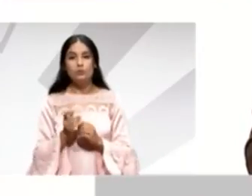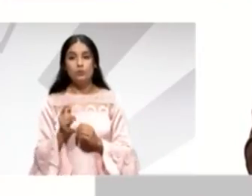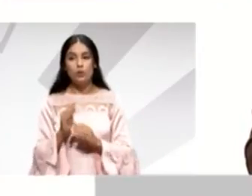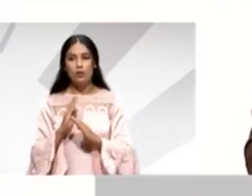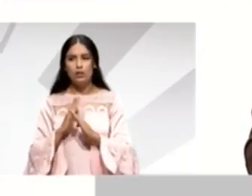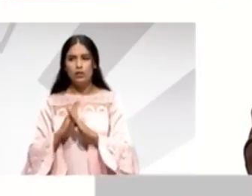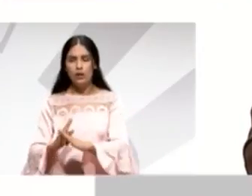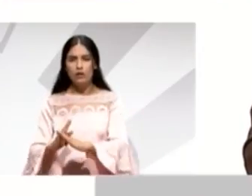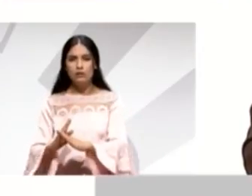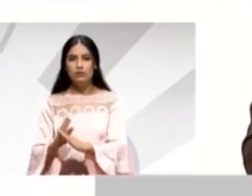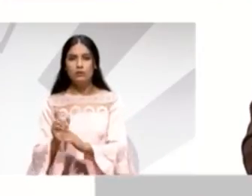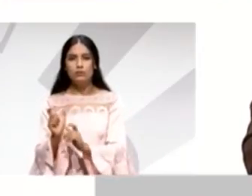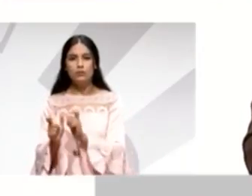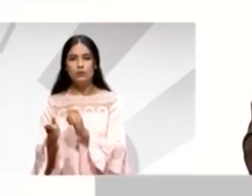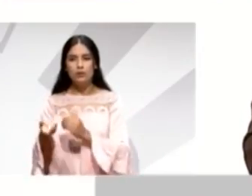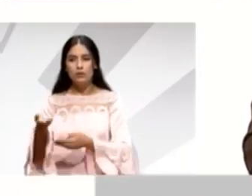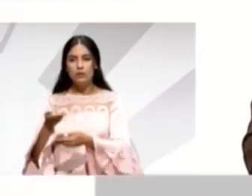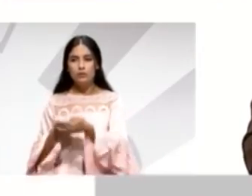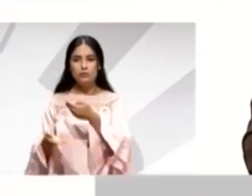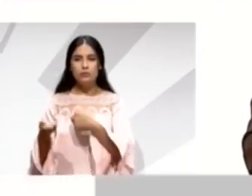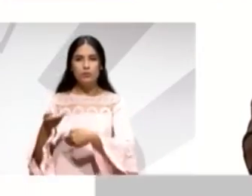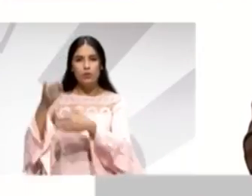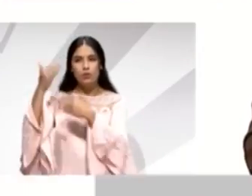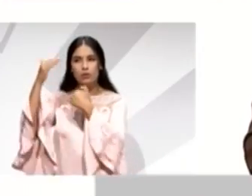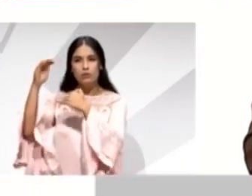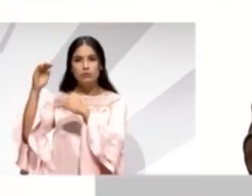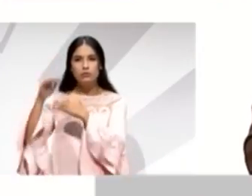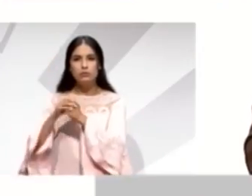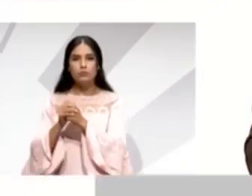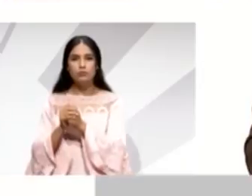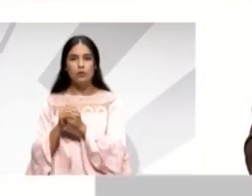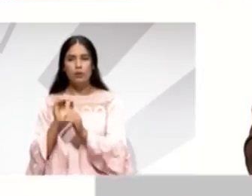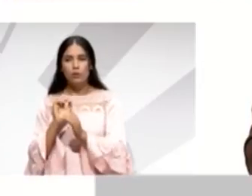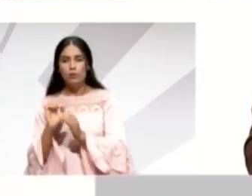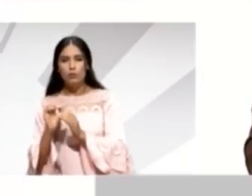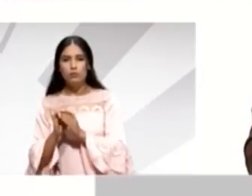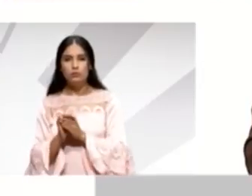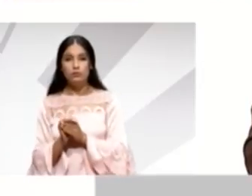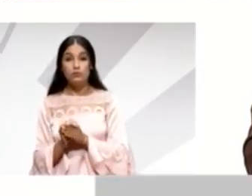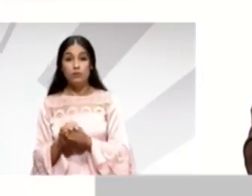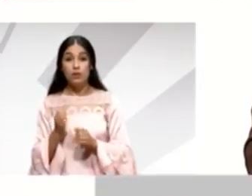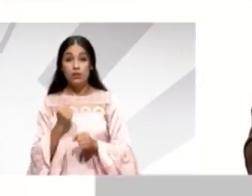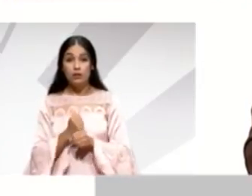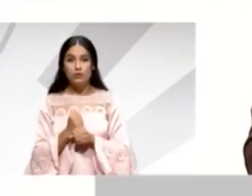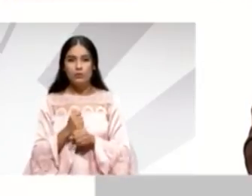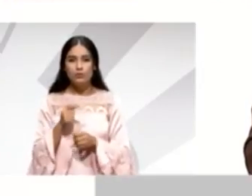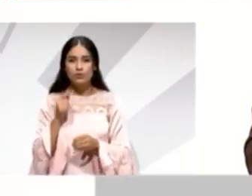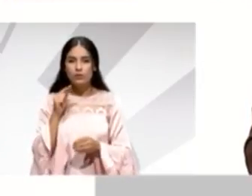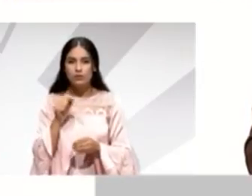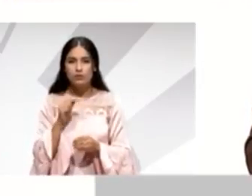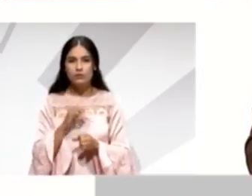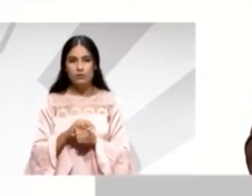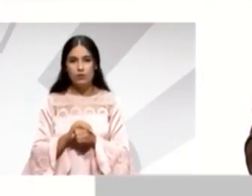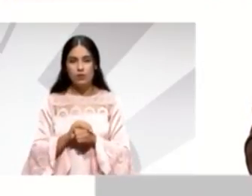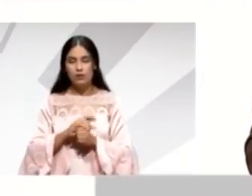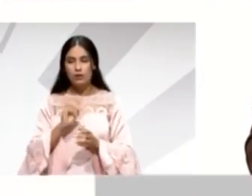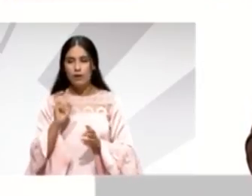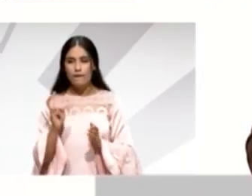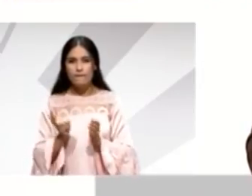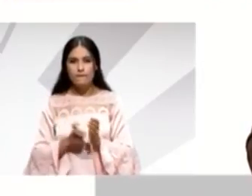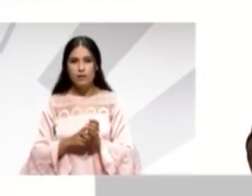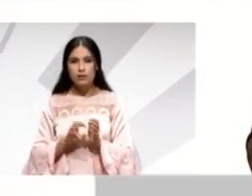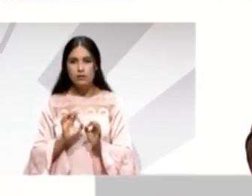المتحف والعمل على تركيز منظومه ناجعه وشفافه لمكافحه الفساد بعيدا على